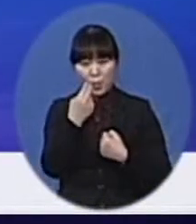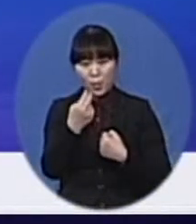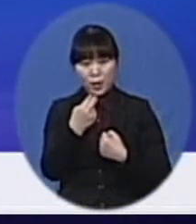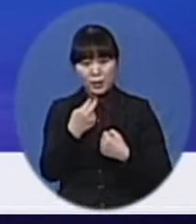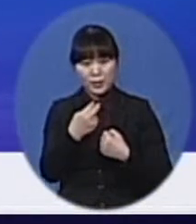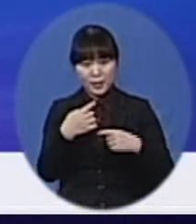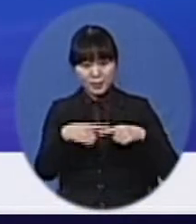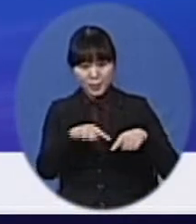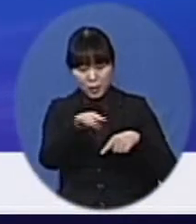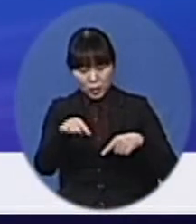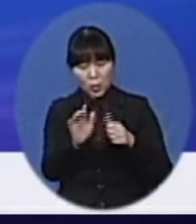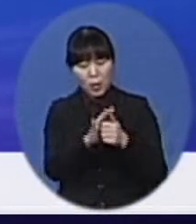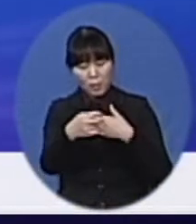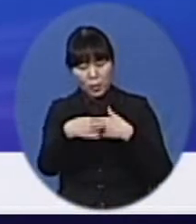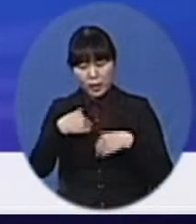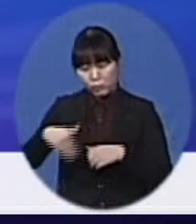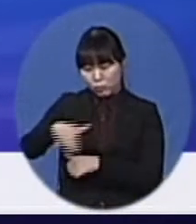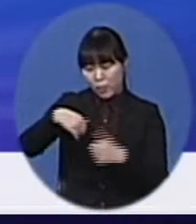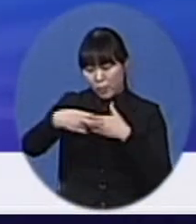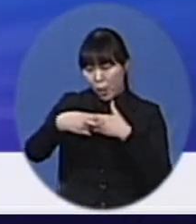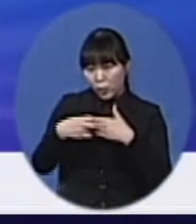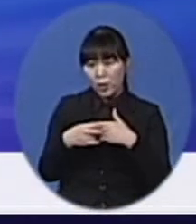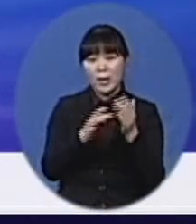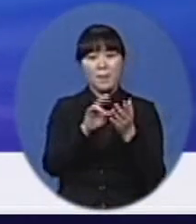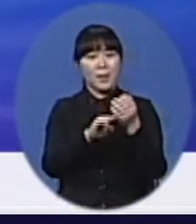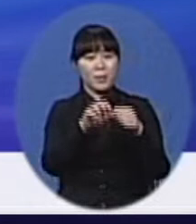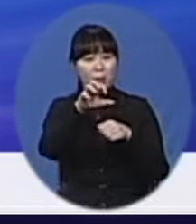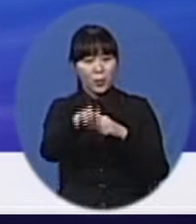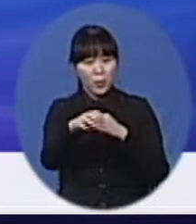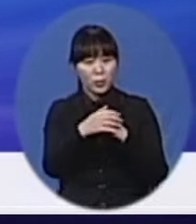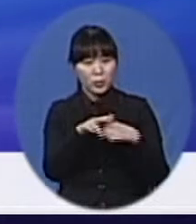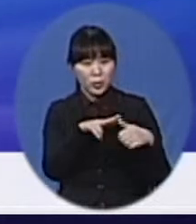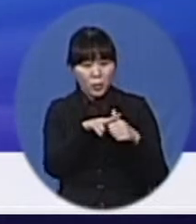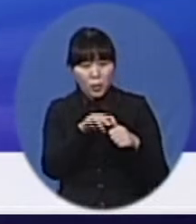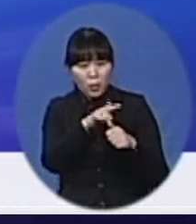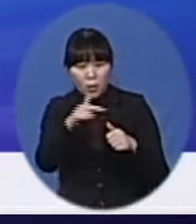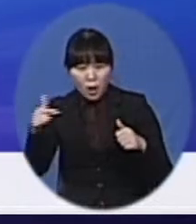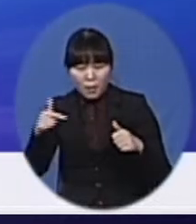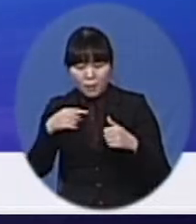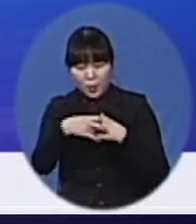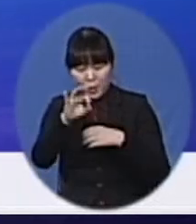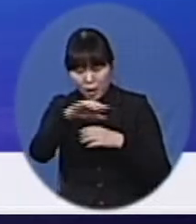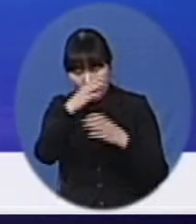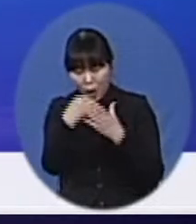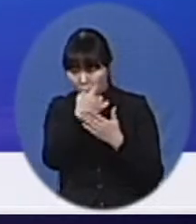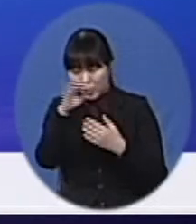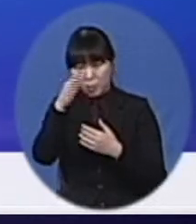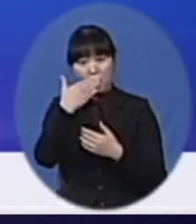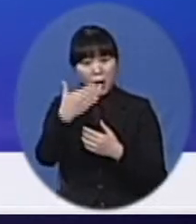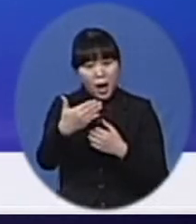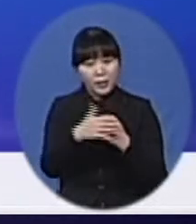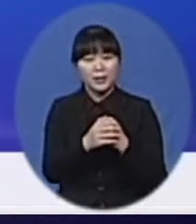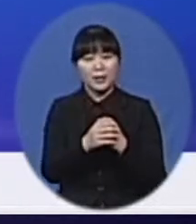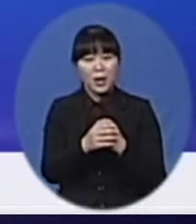건강보험심사평가원은 요양병원을 비롯한 내 주변의 병원과 약국 정보, 병원별 진료비까지 한 번에 확인할 수 있는